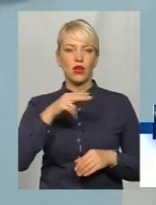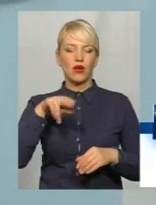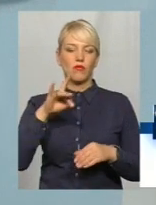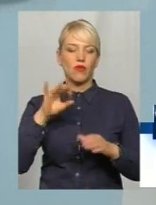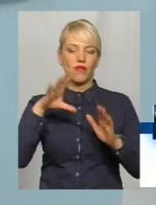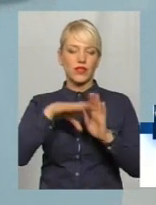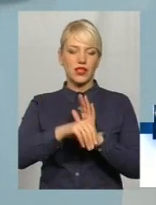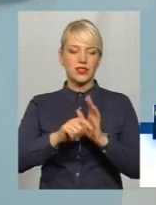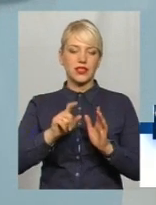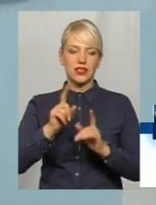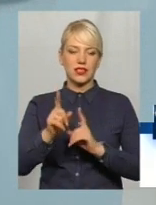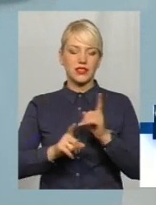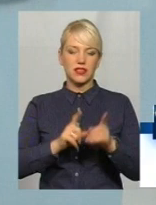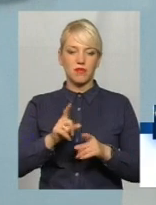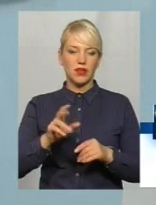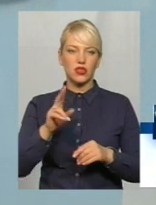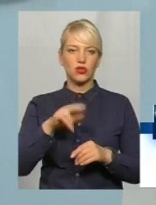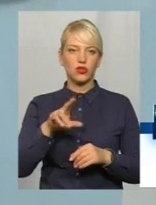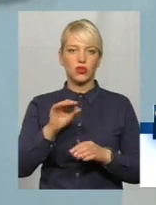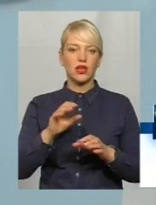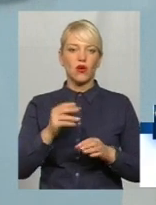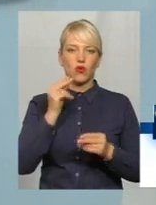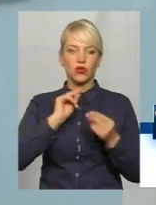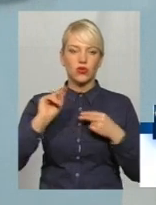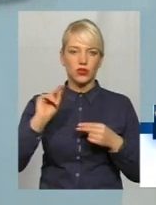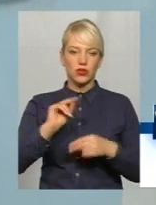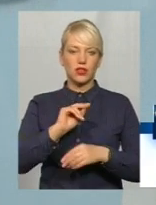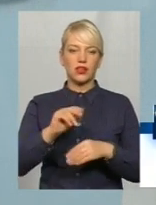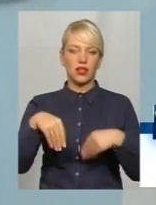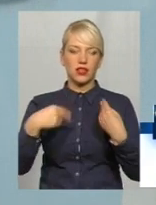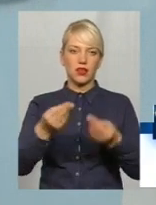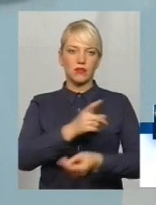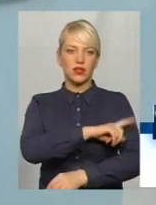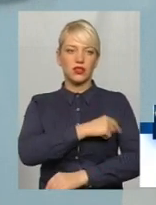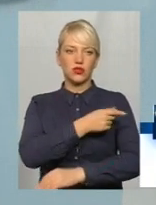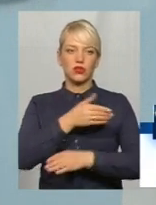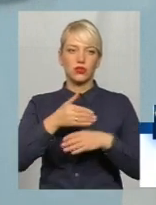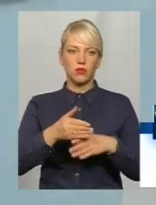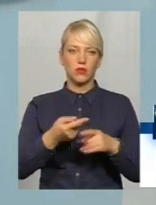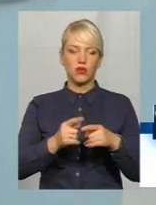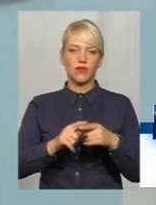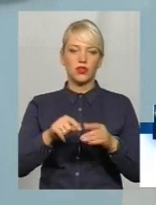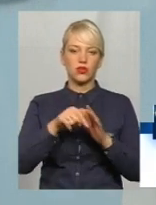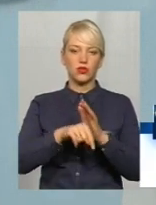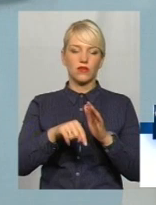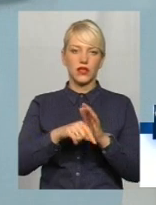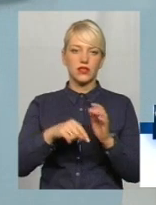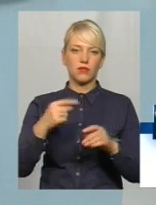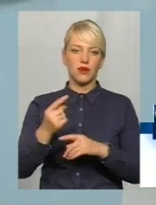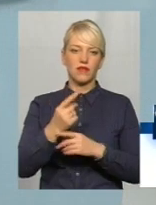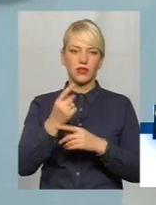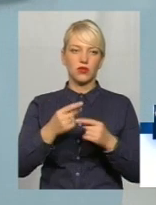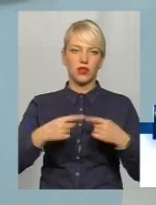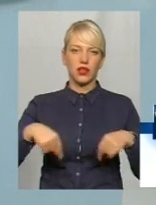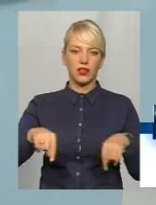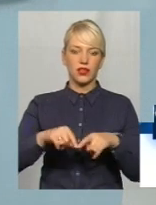змін до основ законодавства щодо удосконалення надання медичної допомоги. Він стосувався саме первинної ланки